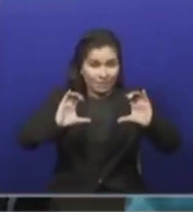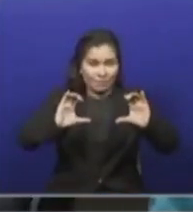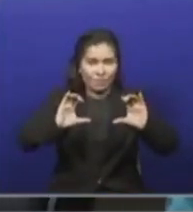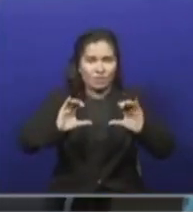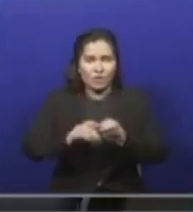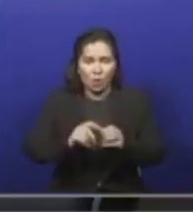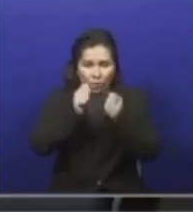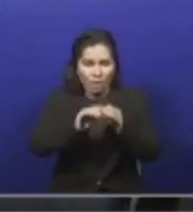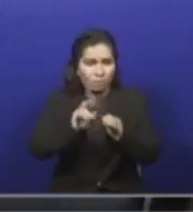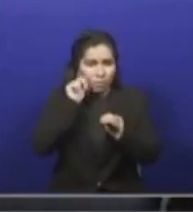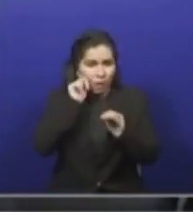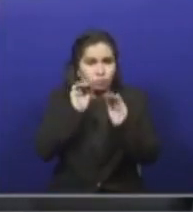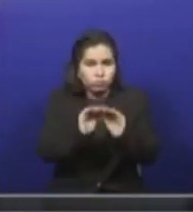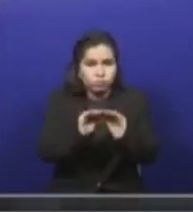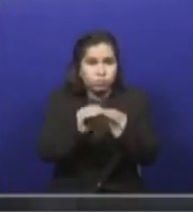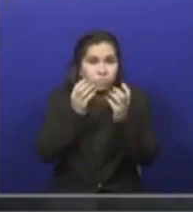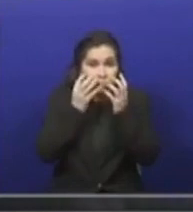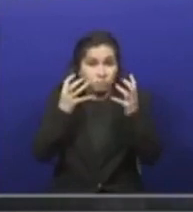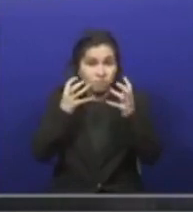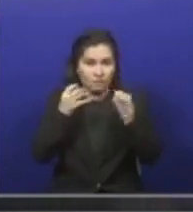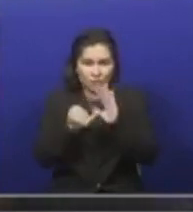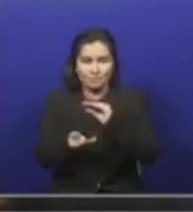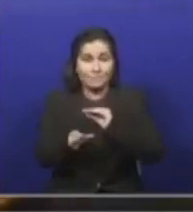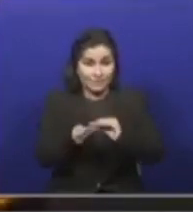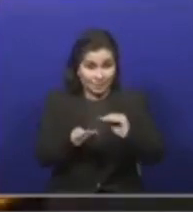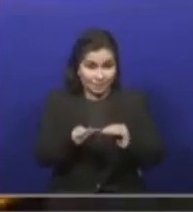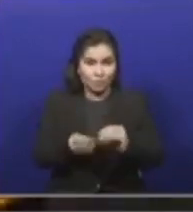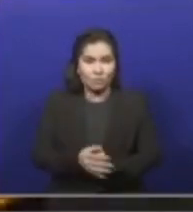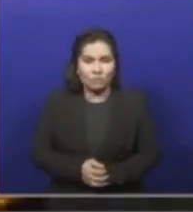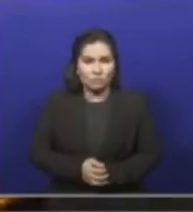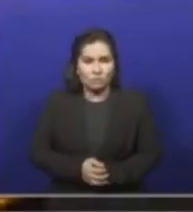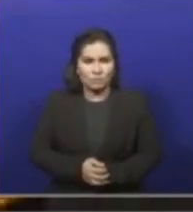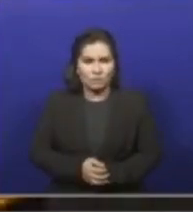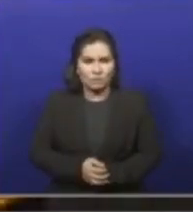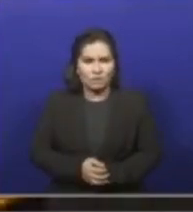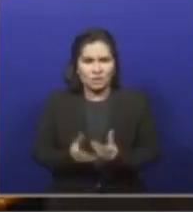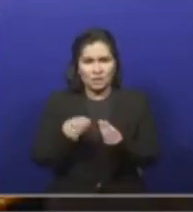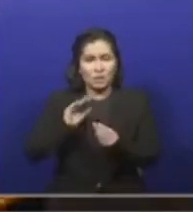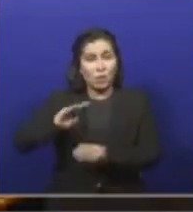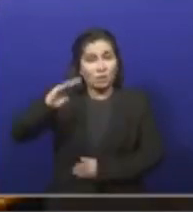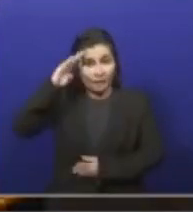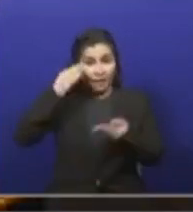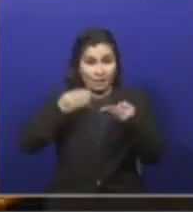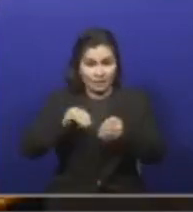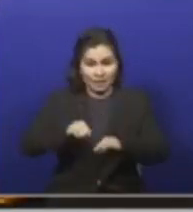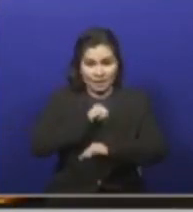ธกาอำเภอบางน้ำเปรี้ยวจังหวัดฉะเชิงเทราซึ่งเป็นที่ราชพัสดุของกองทัพเรือ 4,000